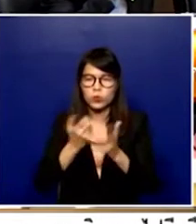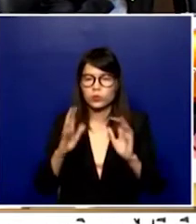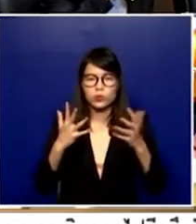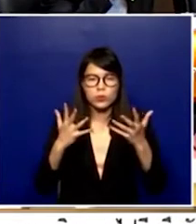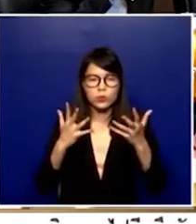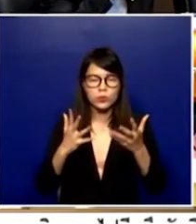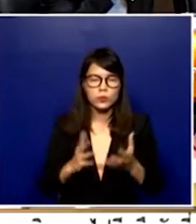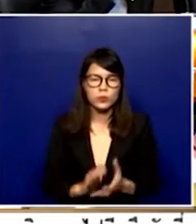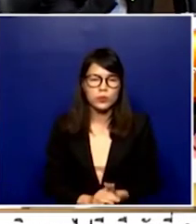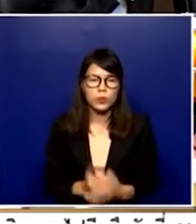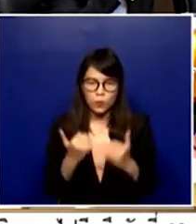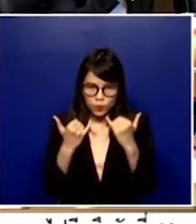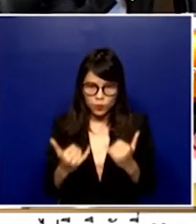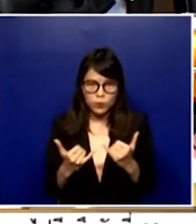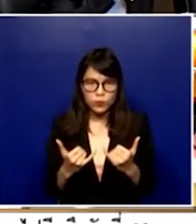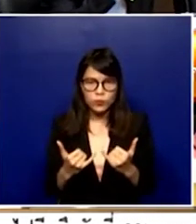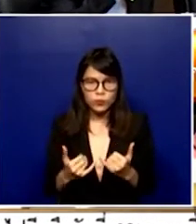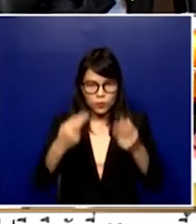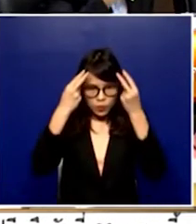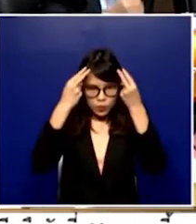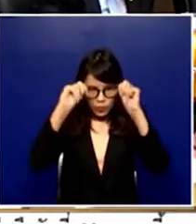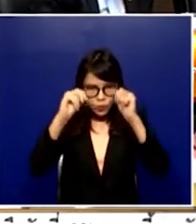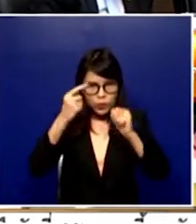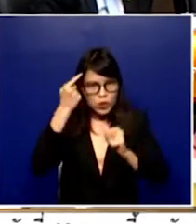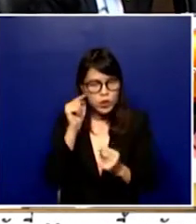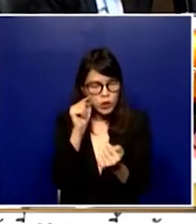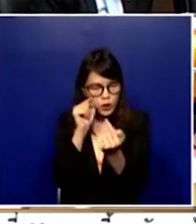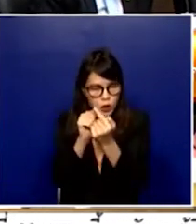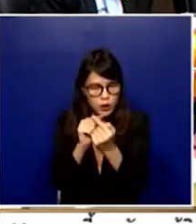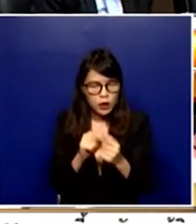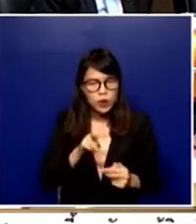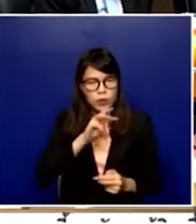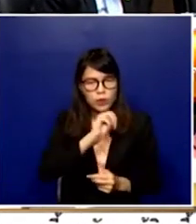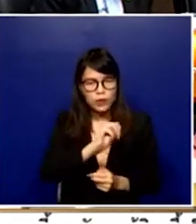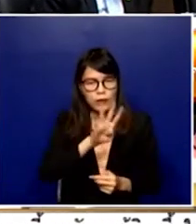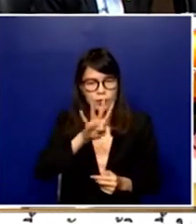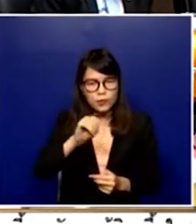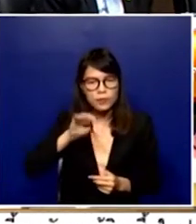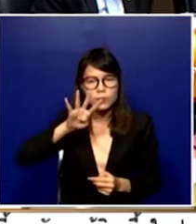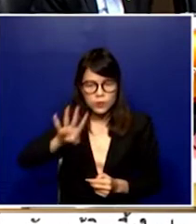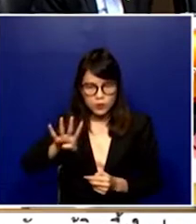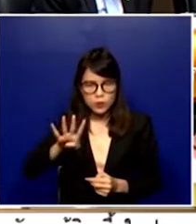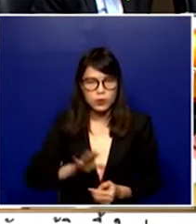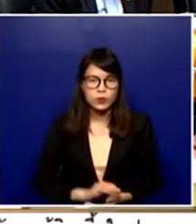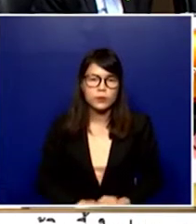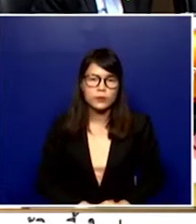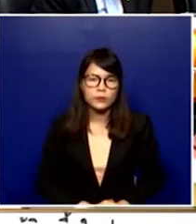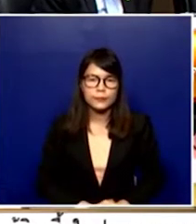วันนี้จะตเปนวัทท่านคิถึงมาตรา 44 มากที่สุดวัหน่ค่ะ